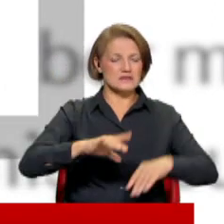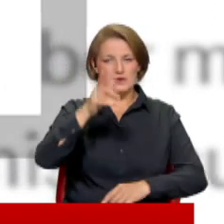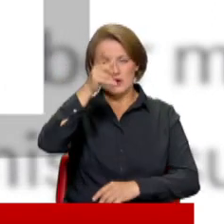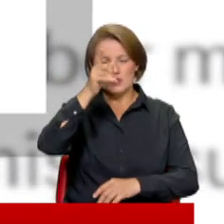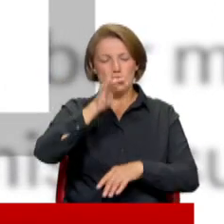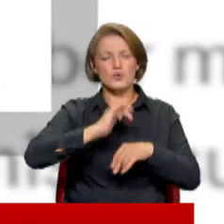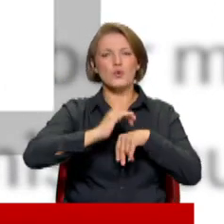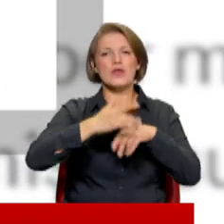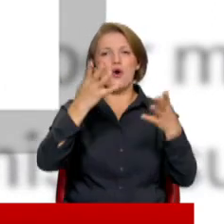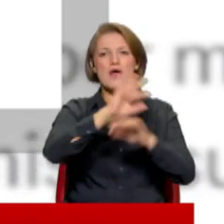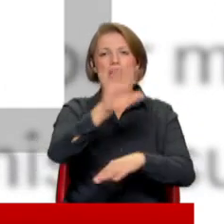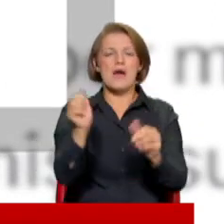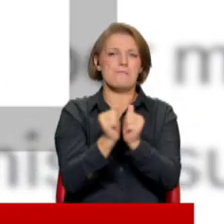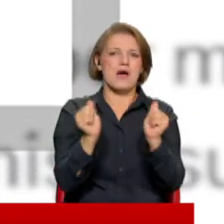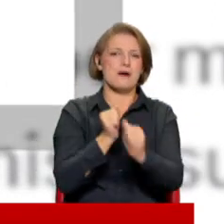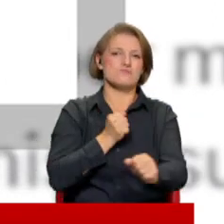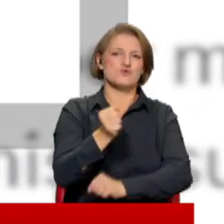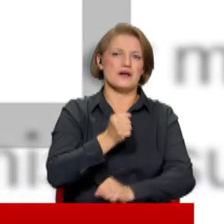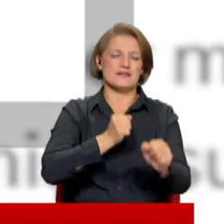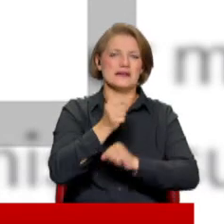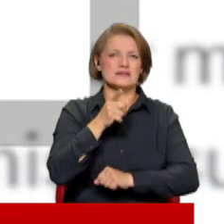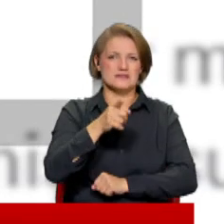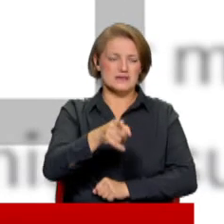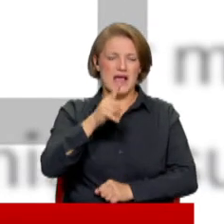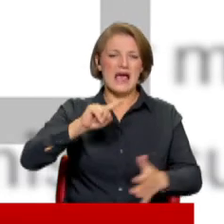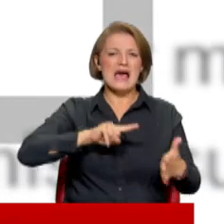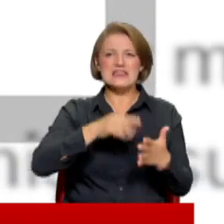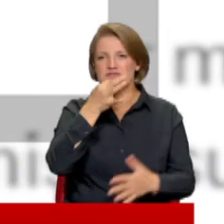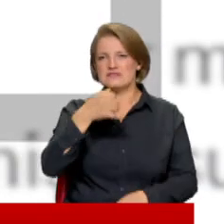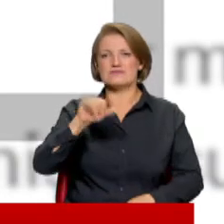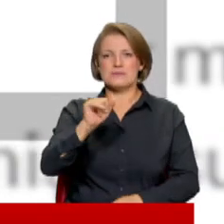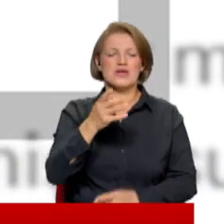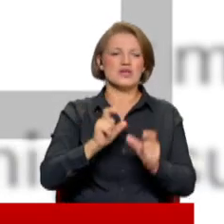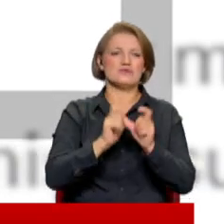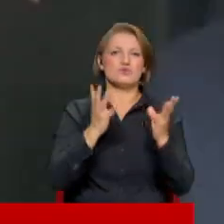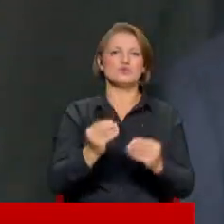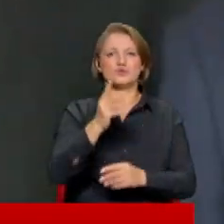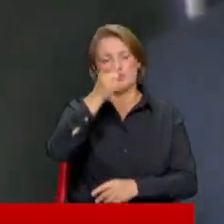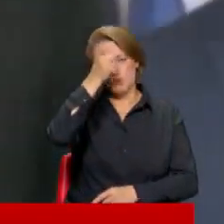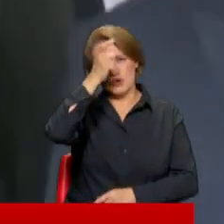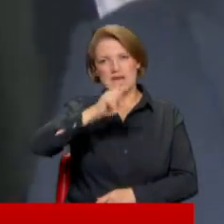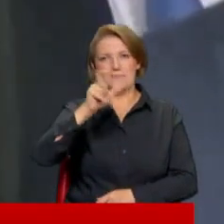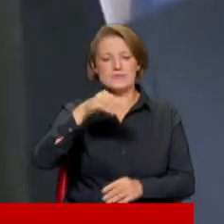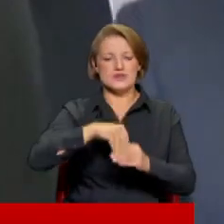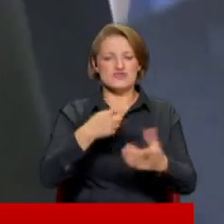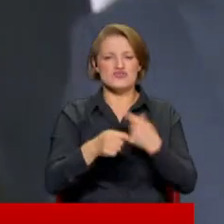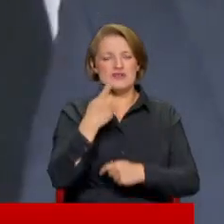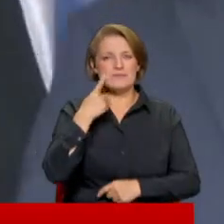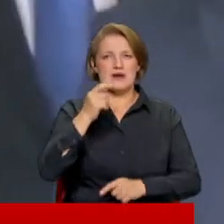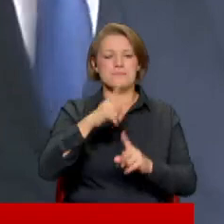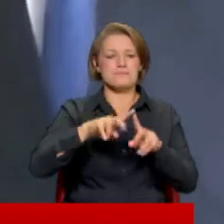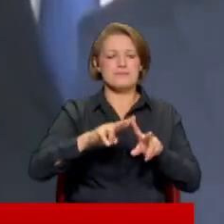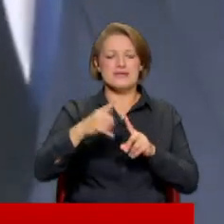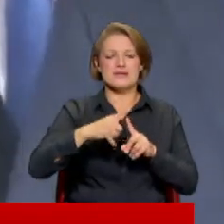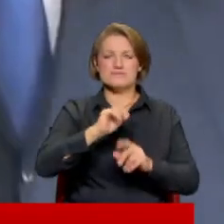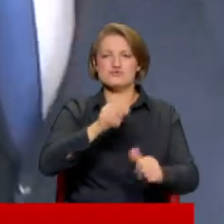ülke olarak hep beraber mücadele edeceğiz. Hain emellere asla fırsat vermeyeceğiz. Geçmiş olsun Türkiye'm. İçişleri Bakanı yanında MİT müsteşarı